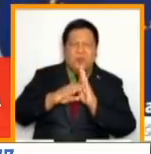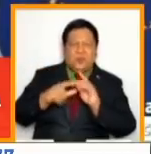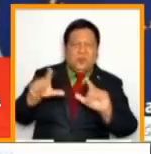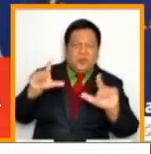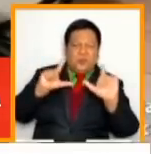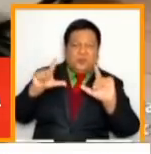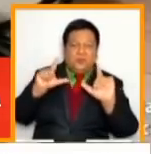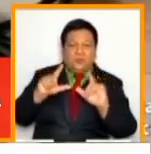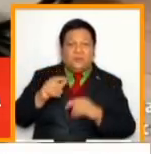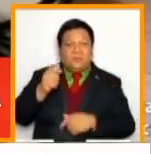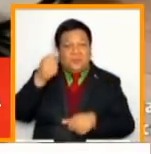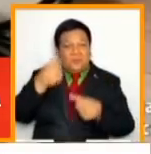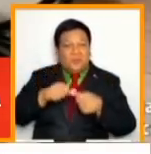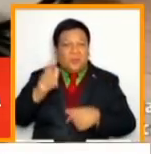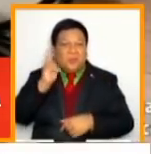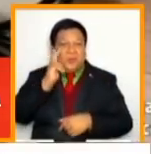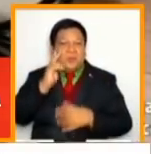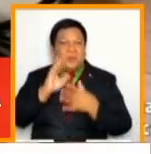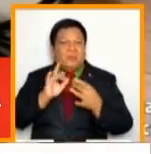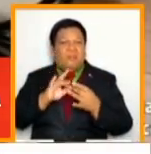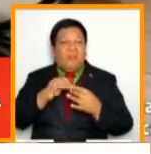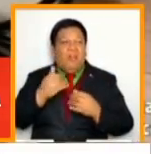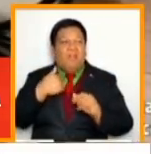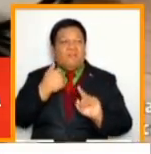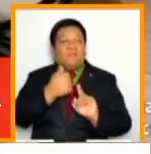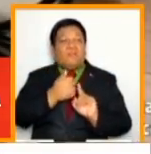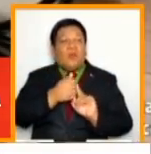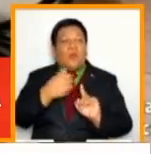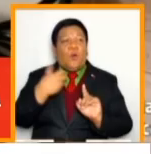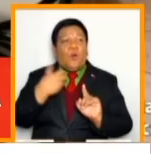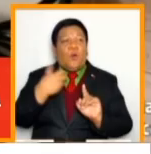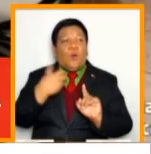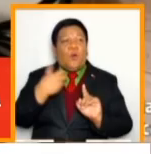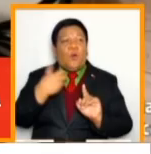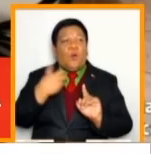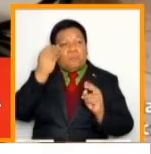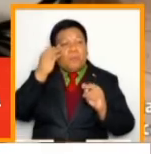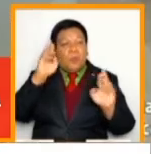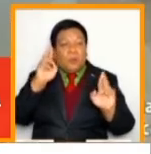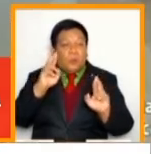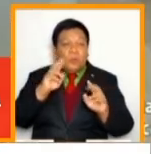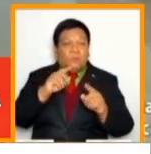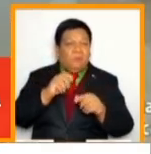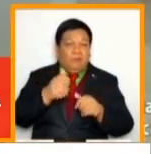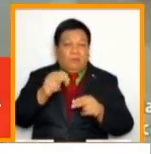larawan online pero walang binanggit na pangalan ng Pangulo.